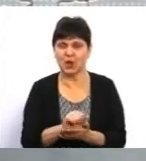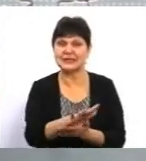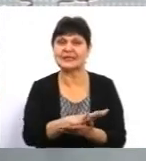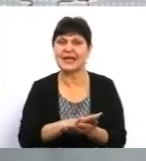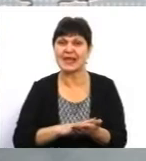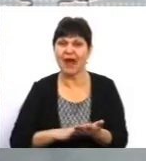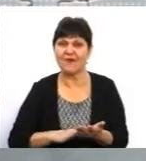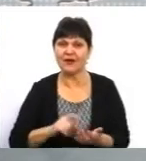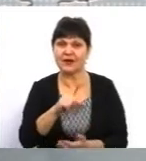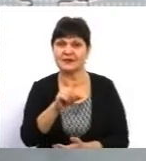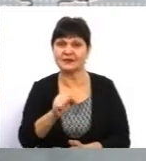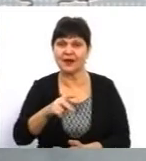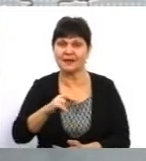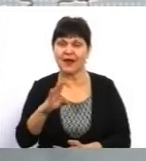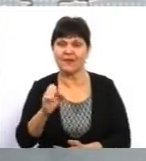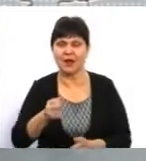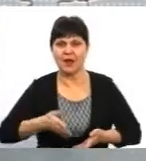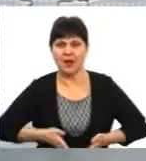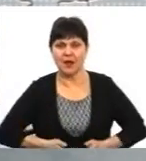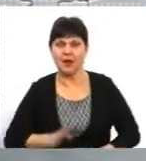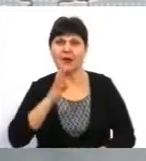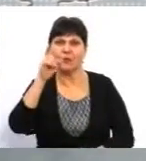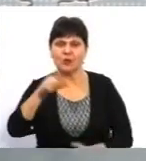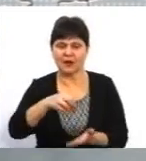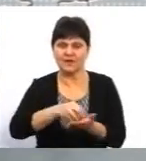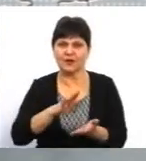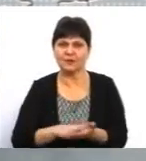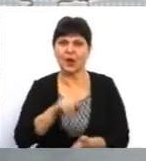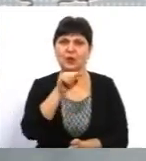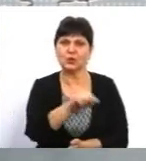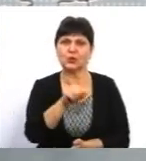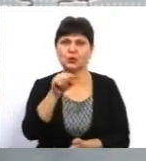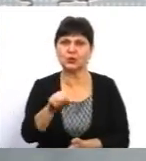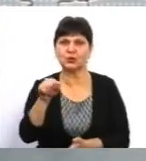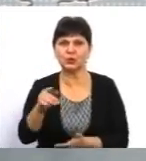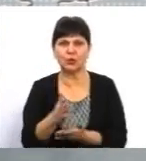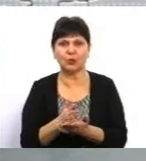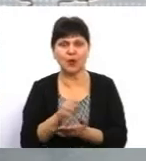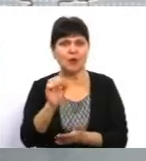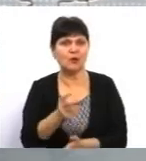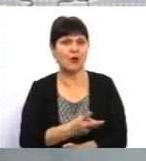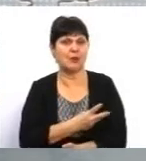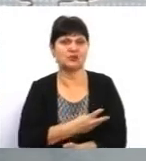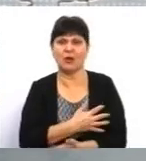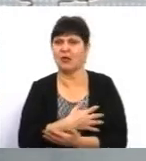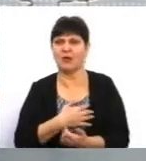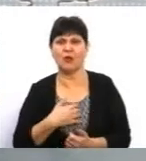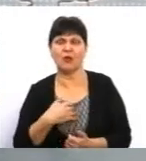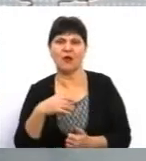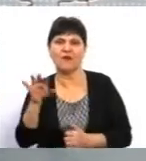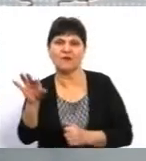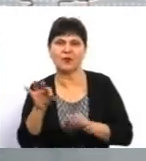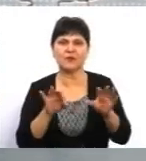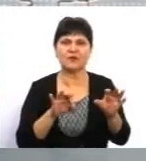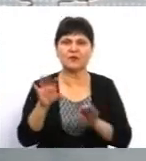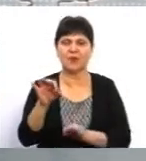якій породілля відмічає ту чи іншу послугу, можливо, не всі вона має бажання замовити, а декілька, не 10, не 8, а